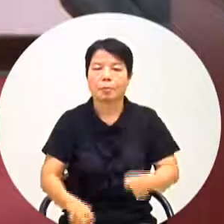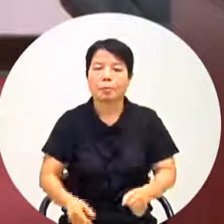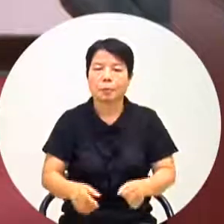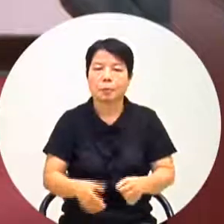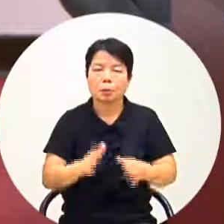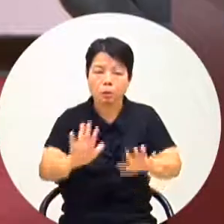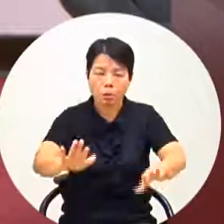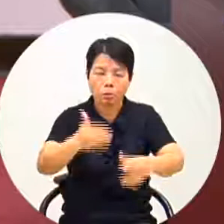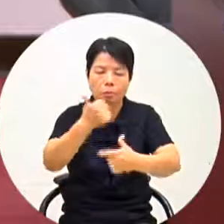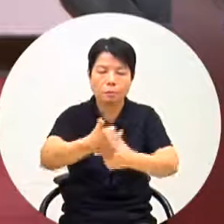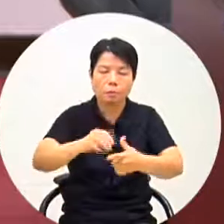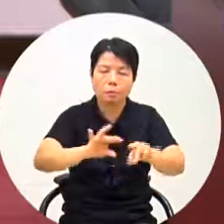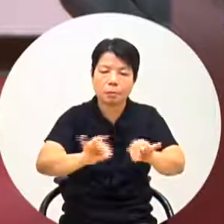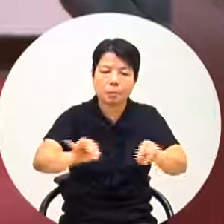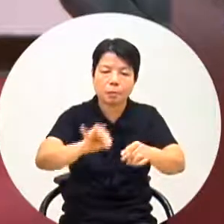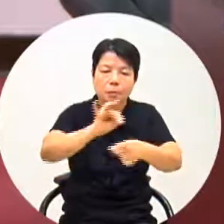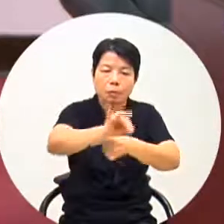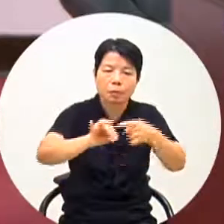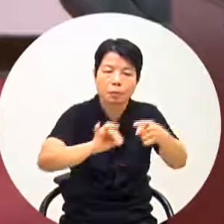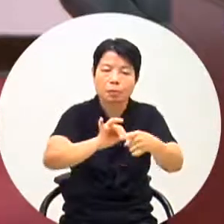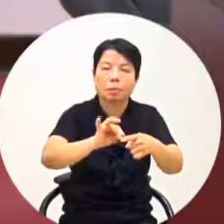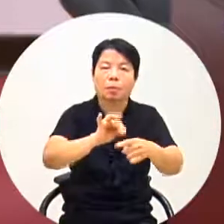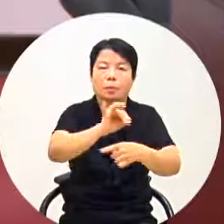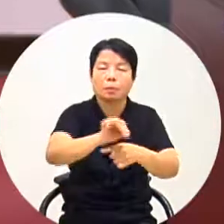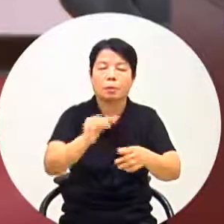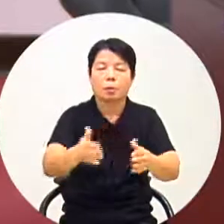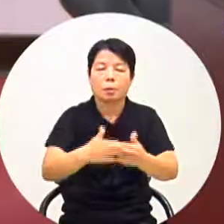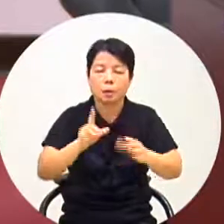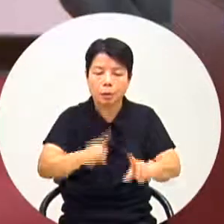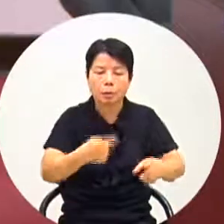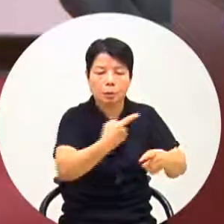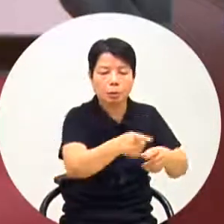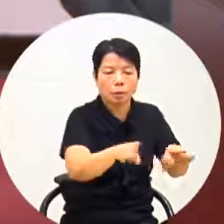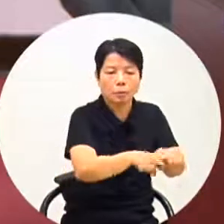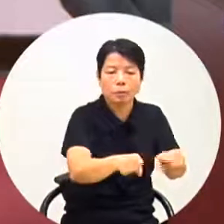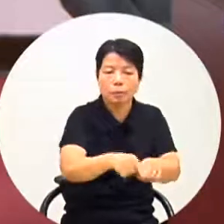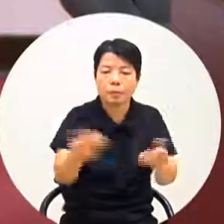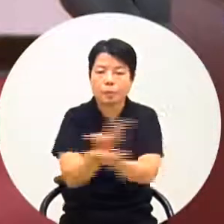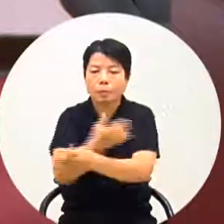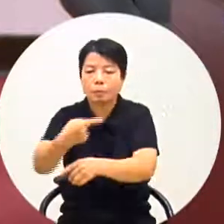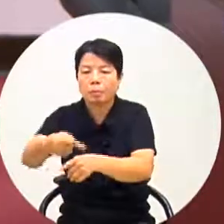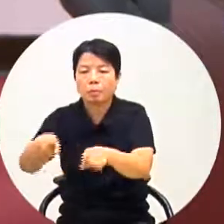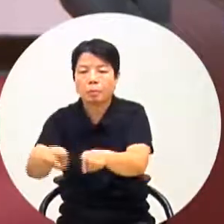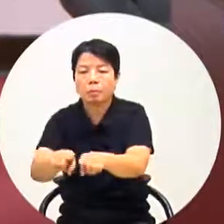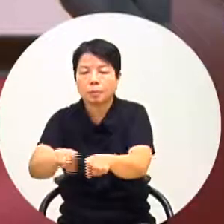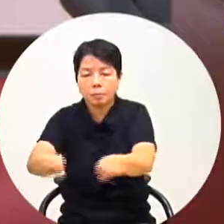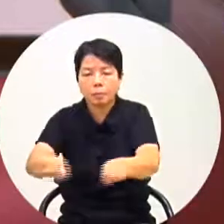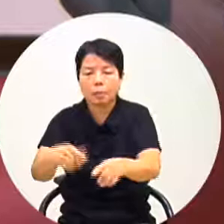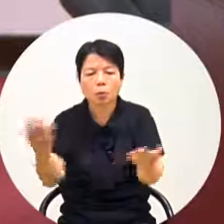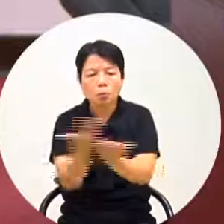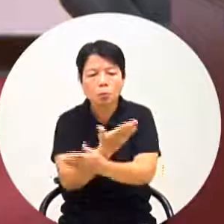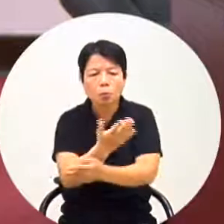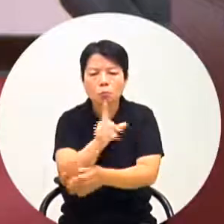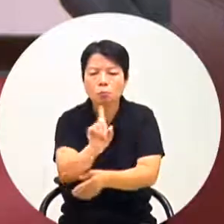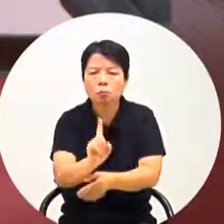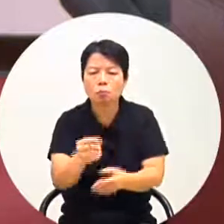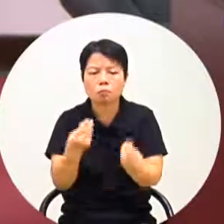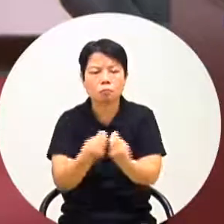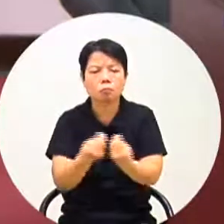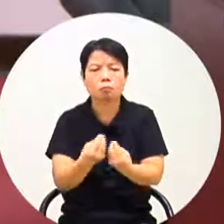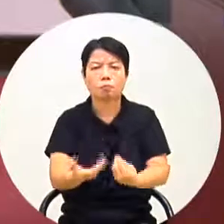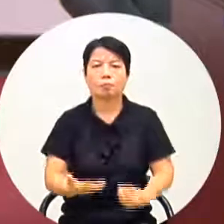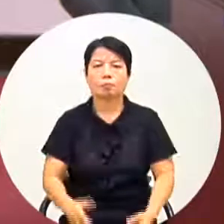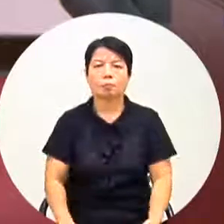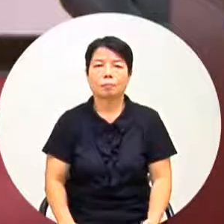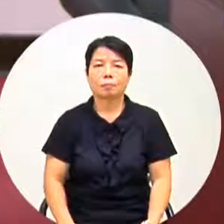力的问题，那你们的一坪换一坪到底怎么算？到底怎么算？ 哦，